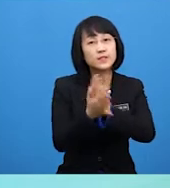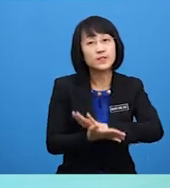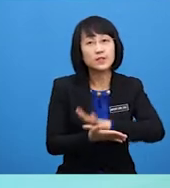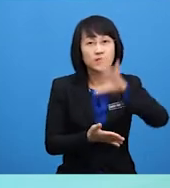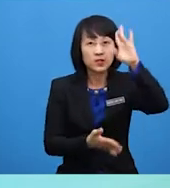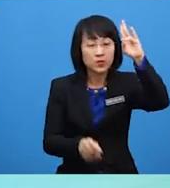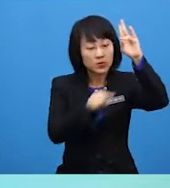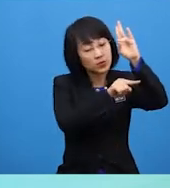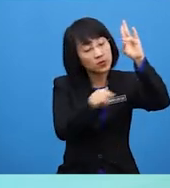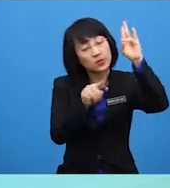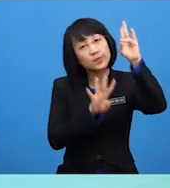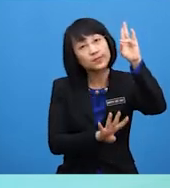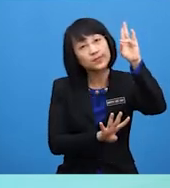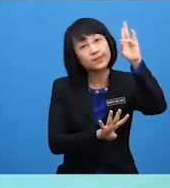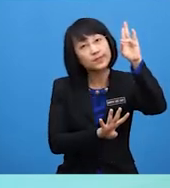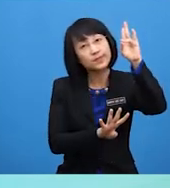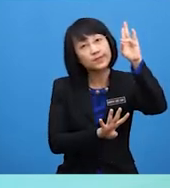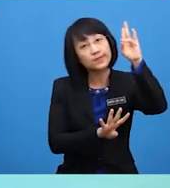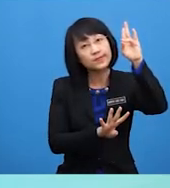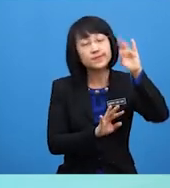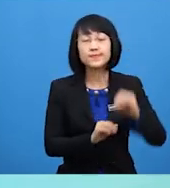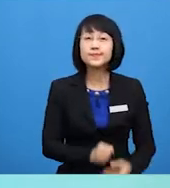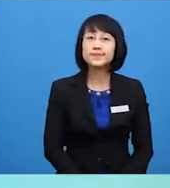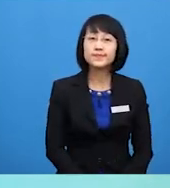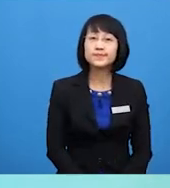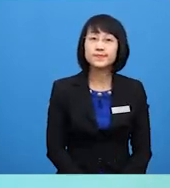menjadi 7/4.